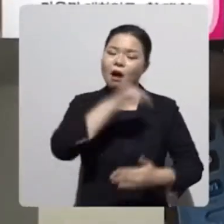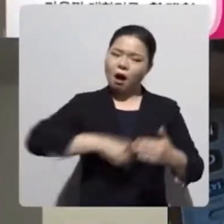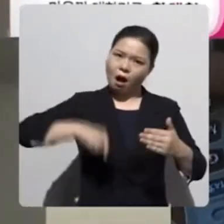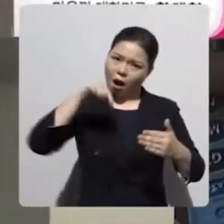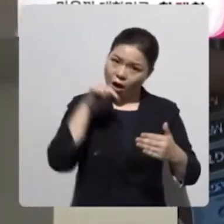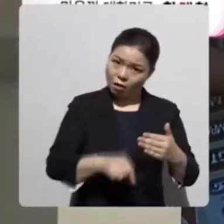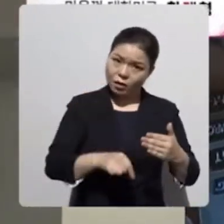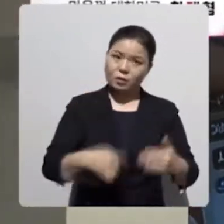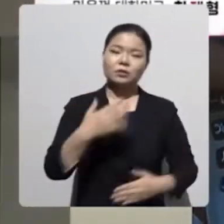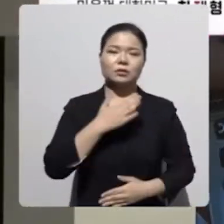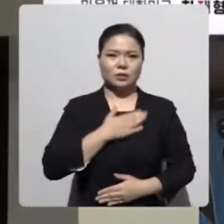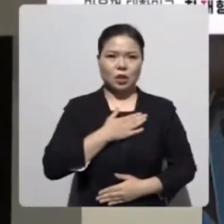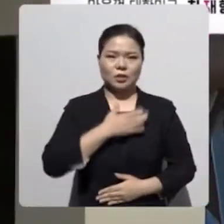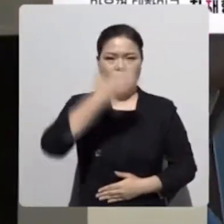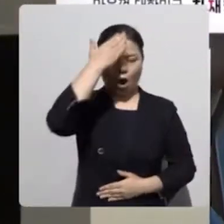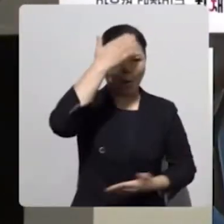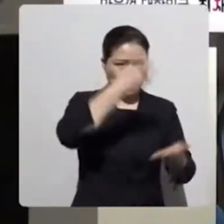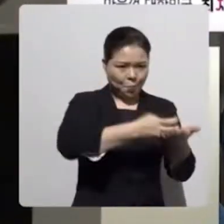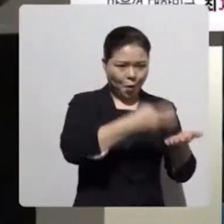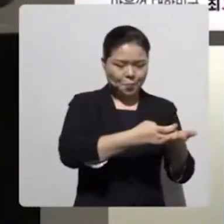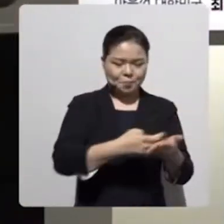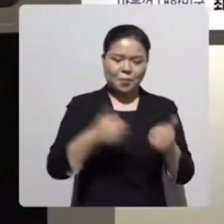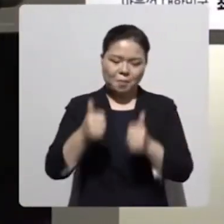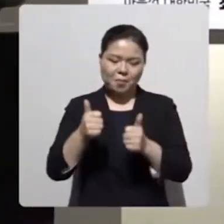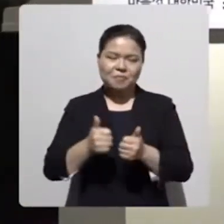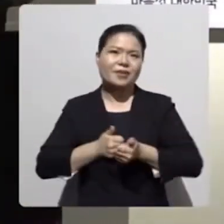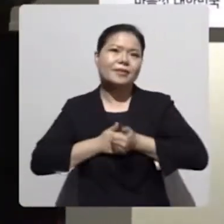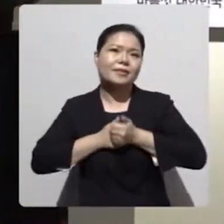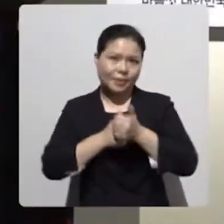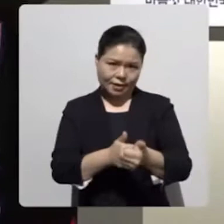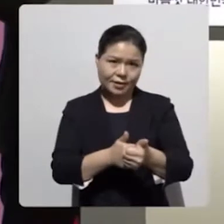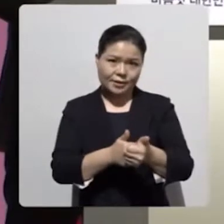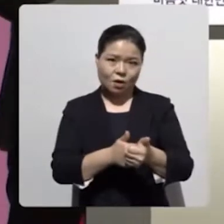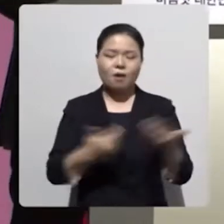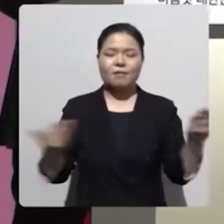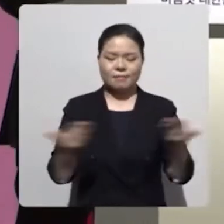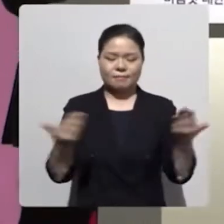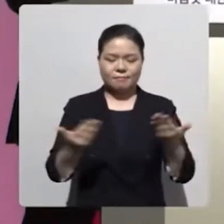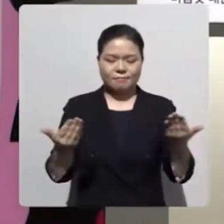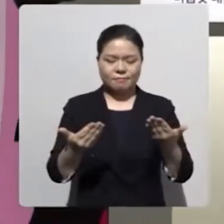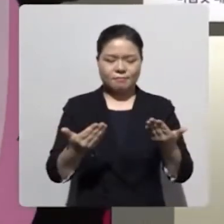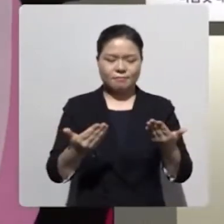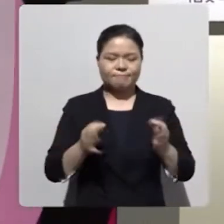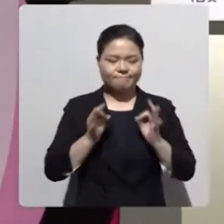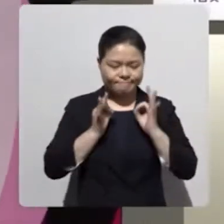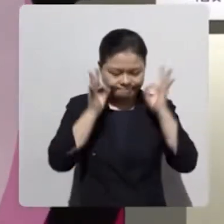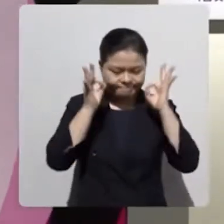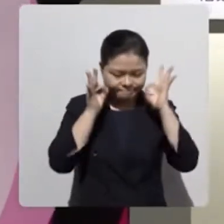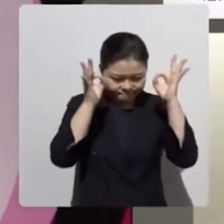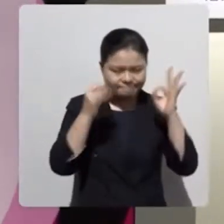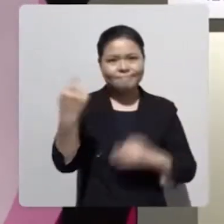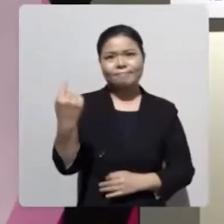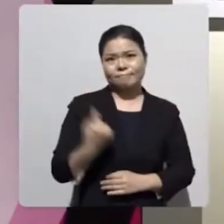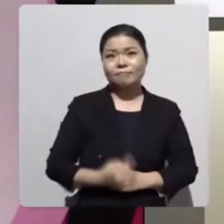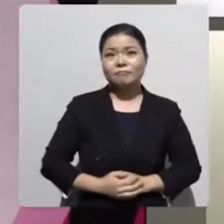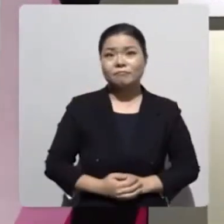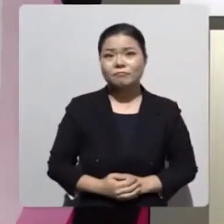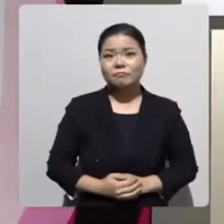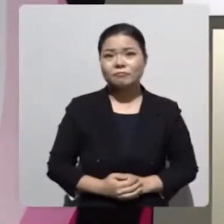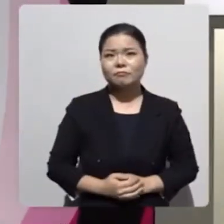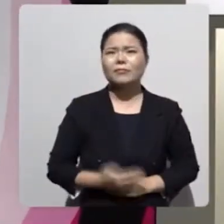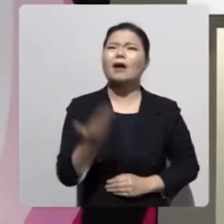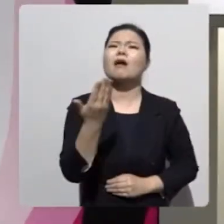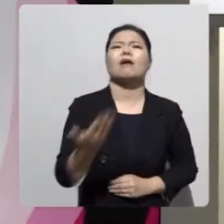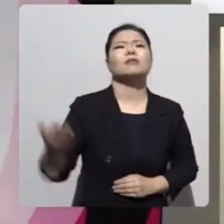저는 헌법과 법률이 정하는 바에 따라서 직무를 수행하려고 했습니다.